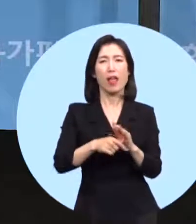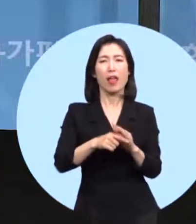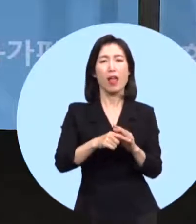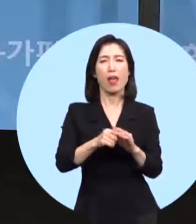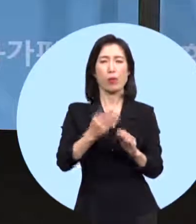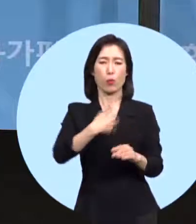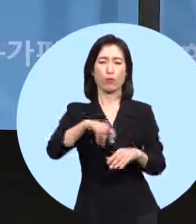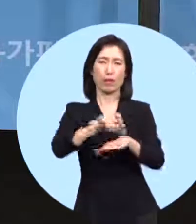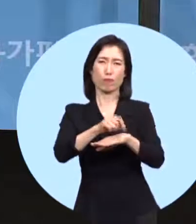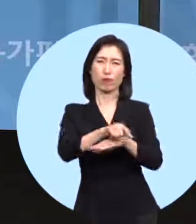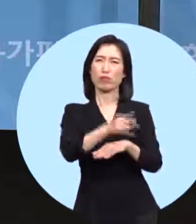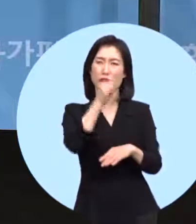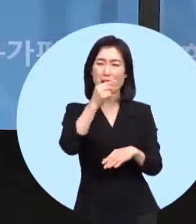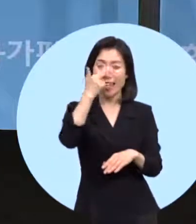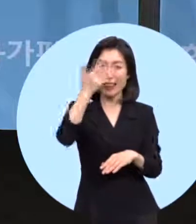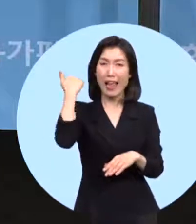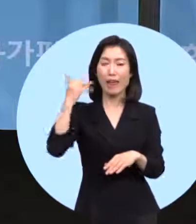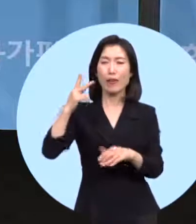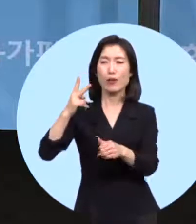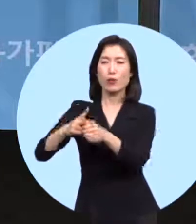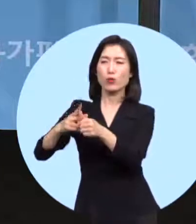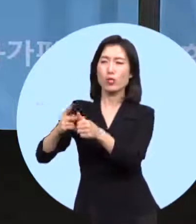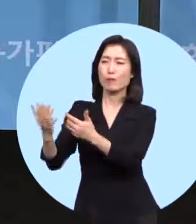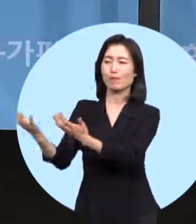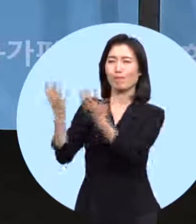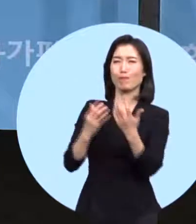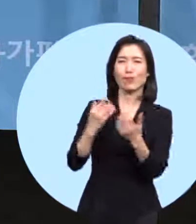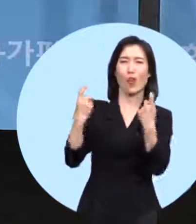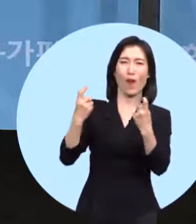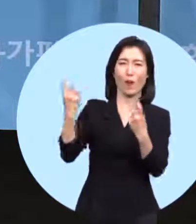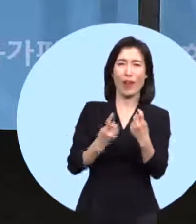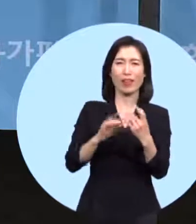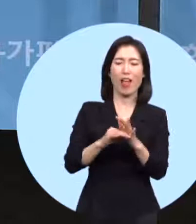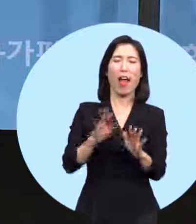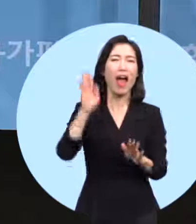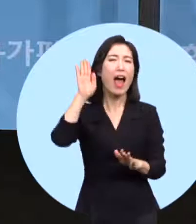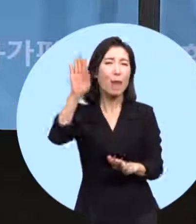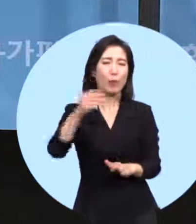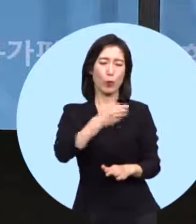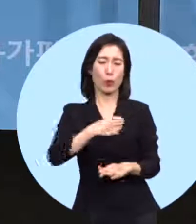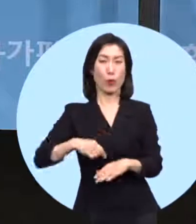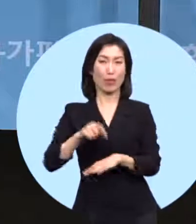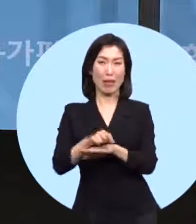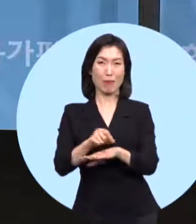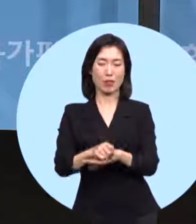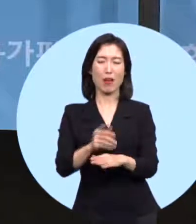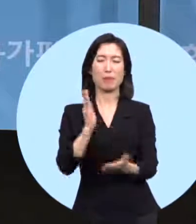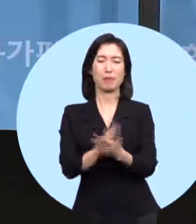때 많은 우리 한국에서 교수님들하고 오시면서 이제 동사무소가